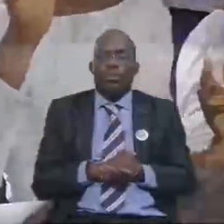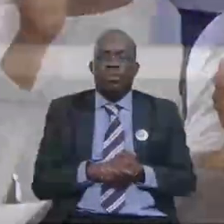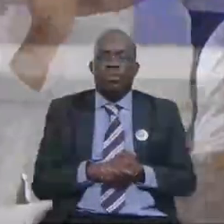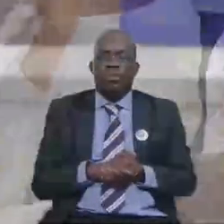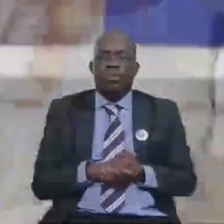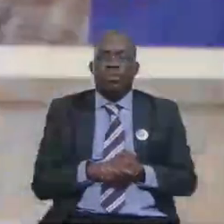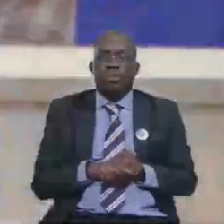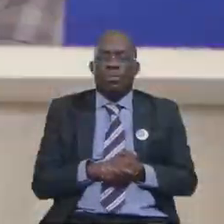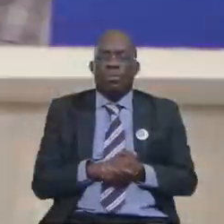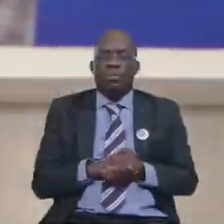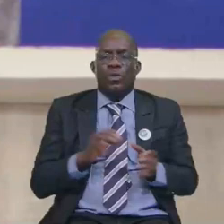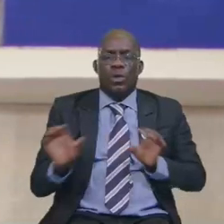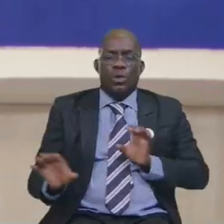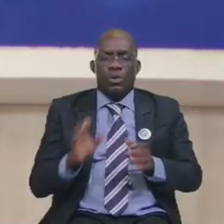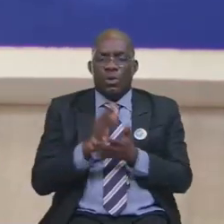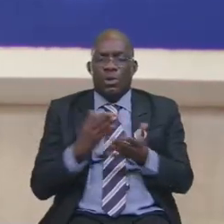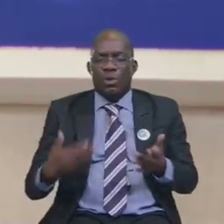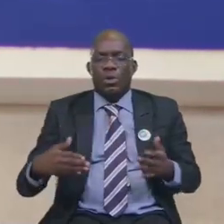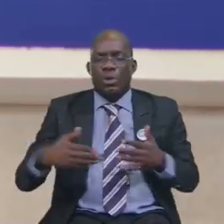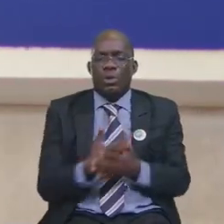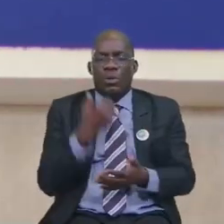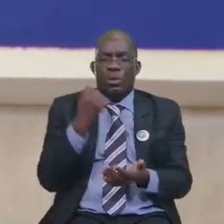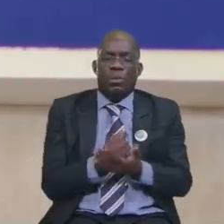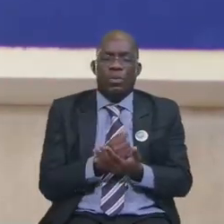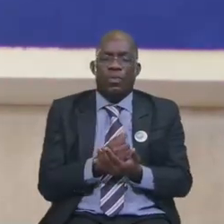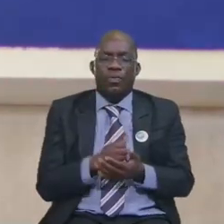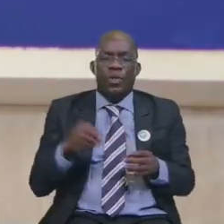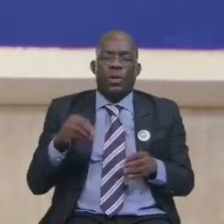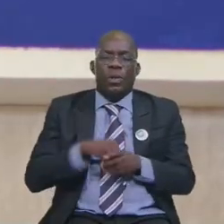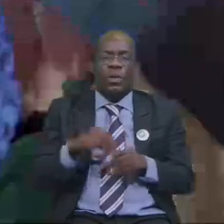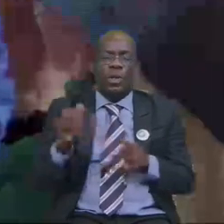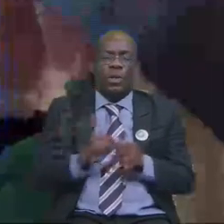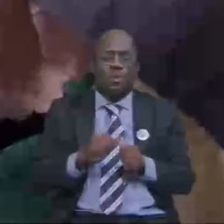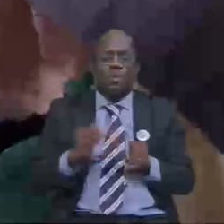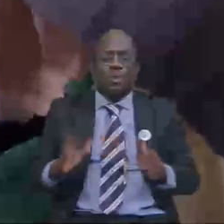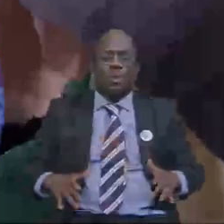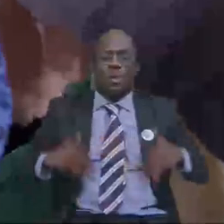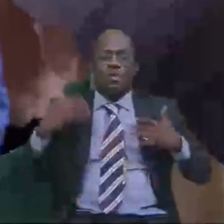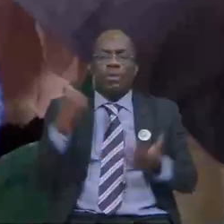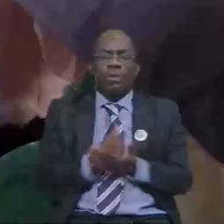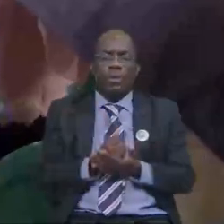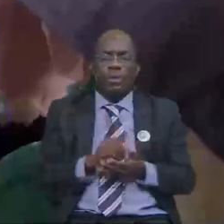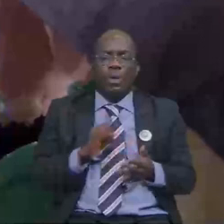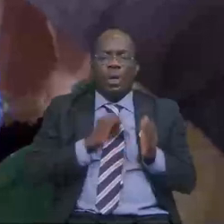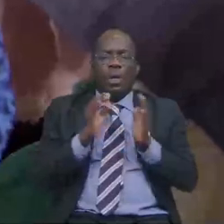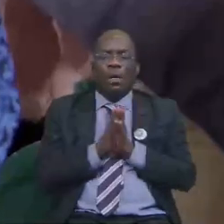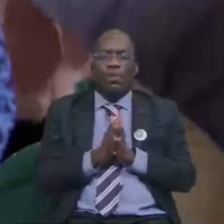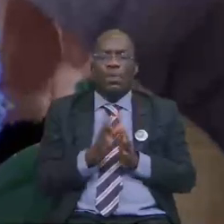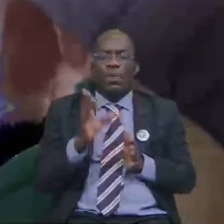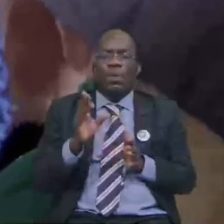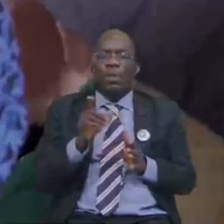faites quelque chose de nouveau dans chaque ville je prie Seigneur plus de